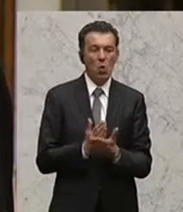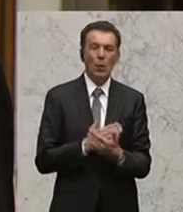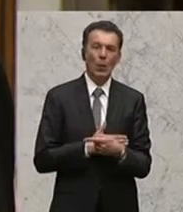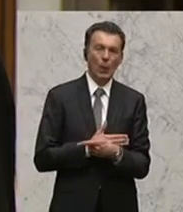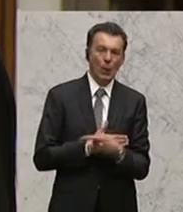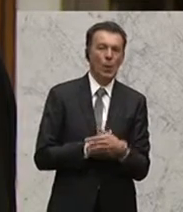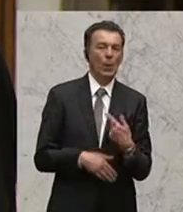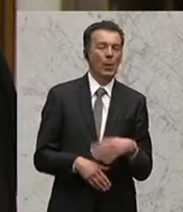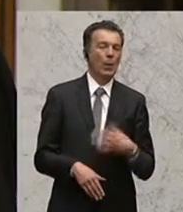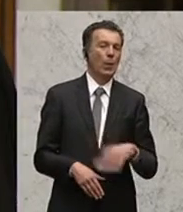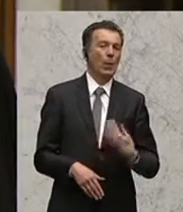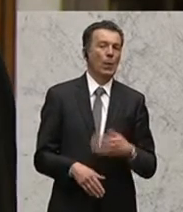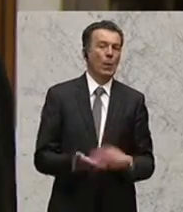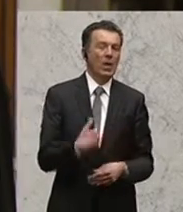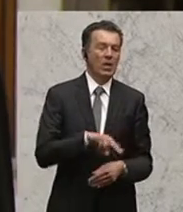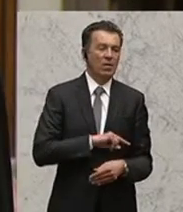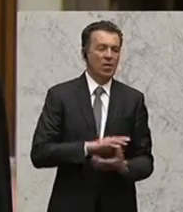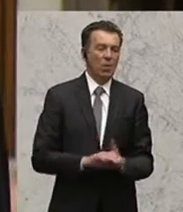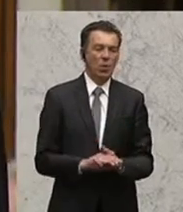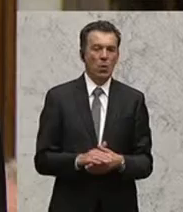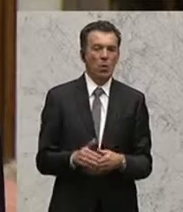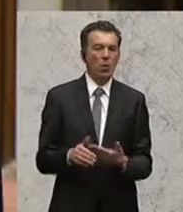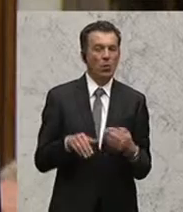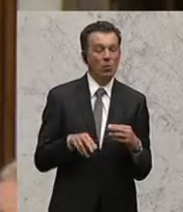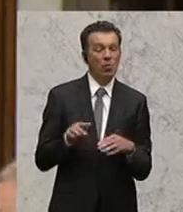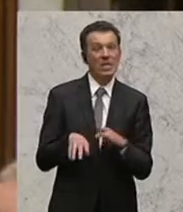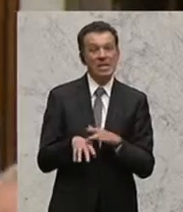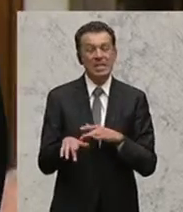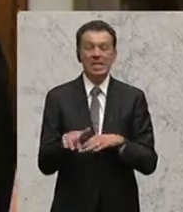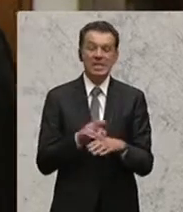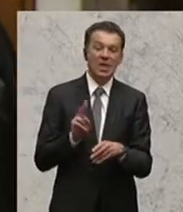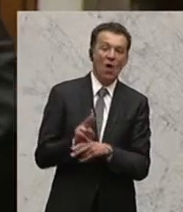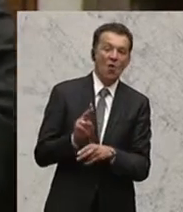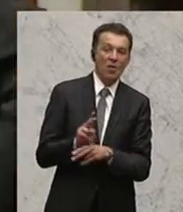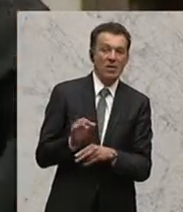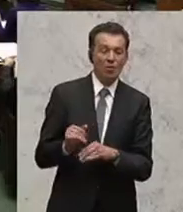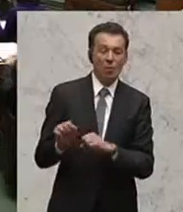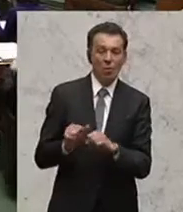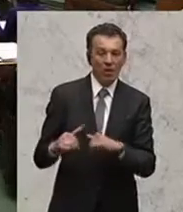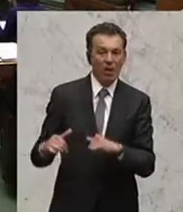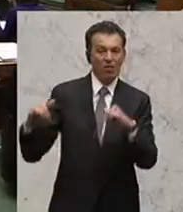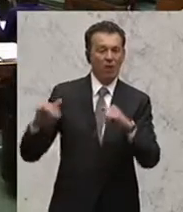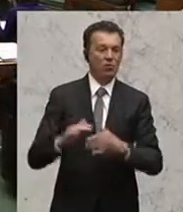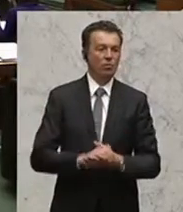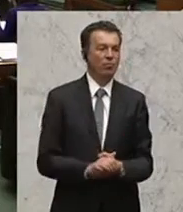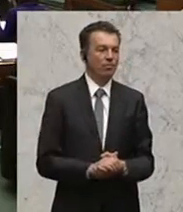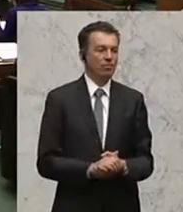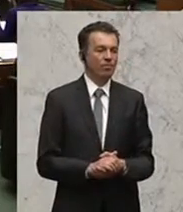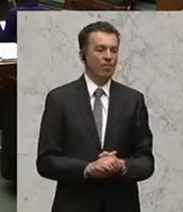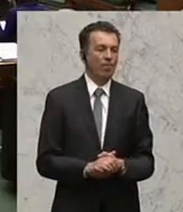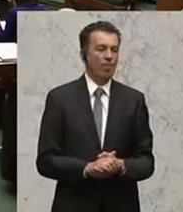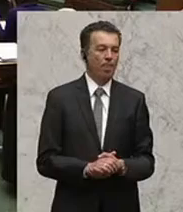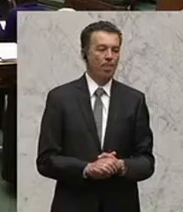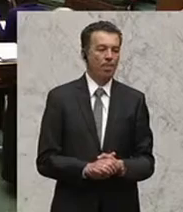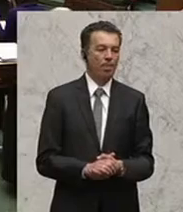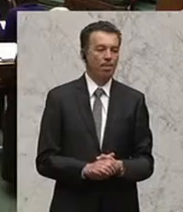sehr hohen Risiko, mit einer hohen Sensibilität für die Wachstumsmöglichkeiten zu beurteilen. Denn